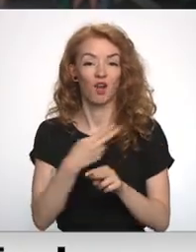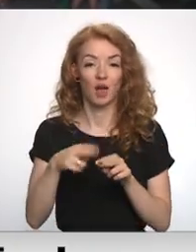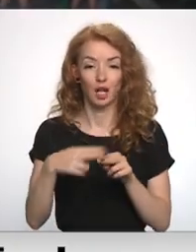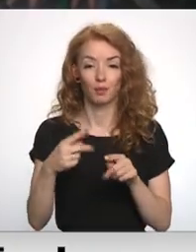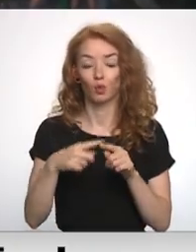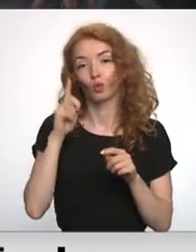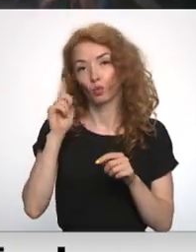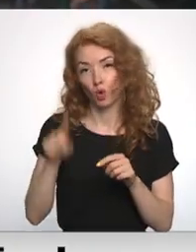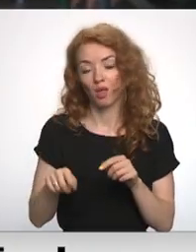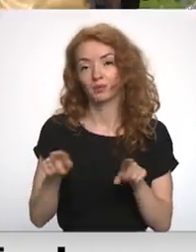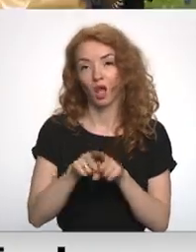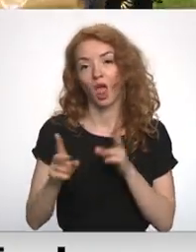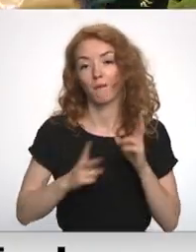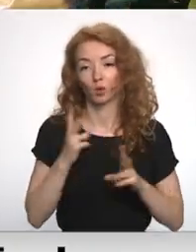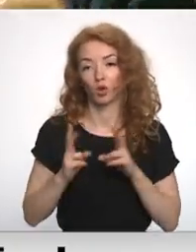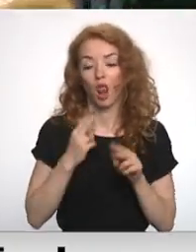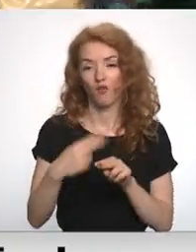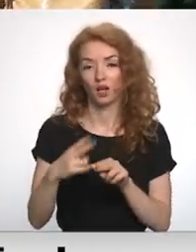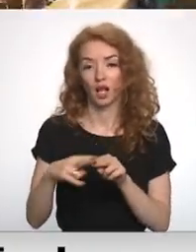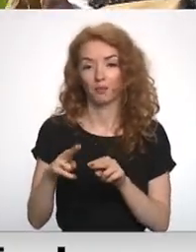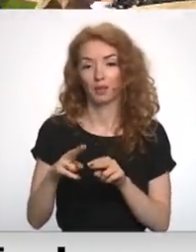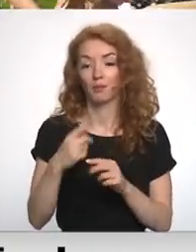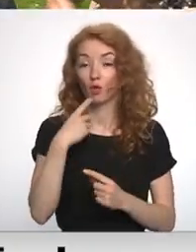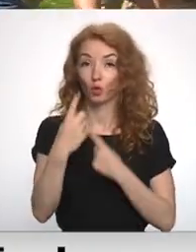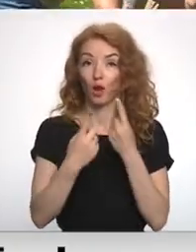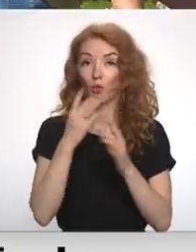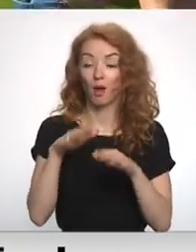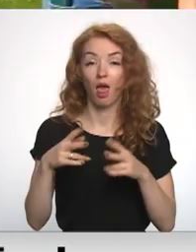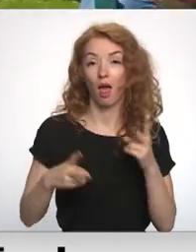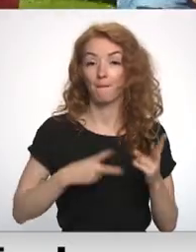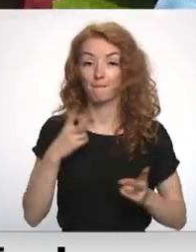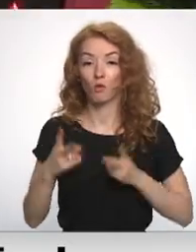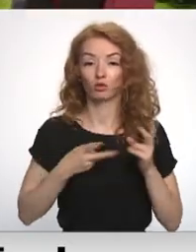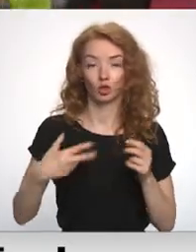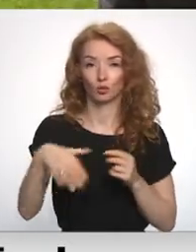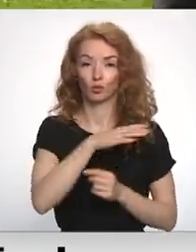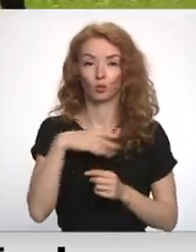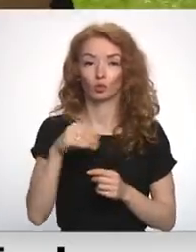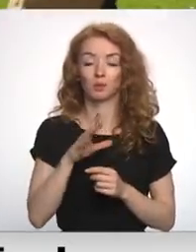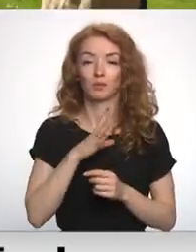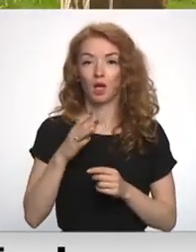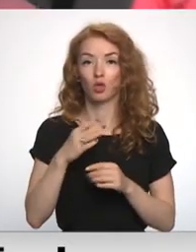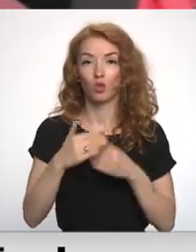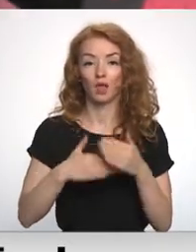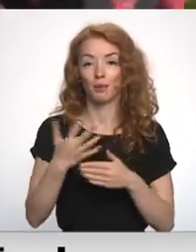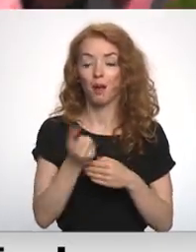un, protams, nāk līdz ar emocionālā vardarbība. Runājot par emocijām, mums ir bijušas nodarbības ar